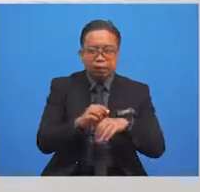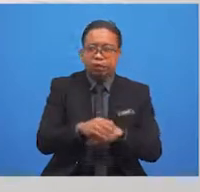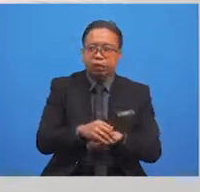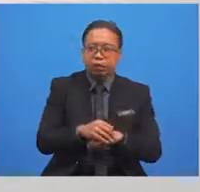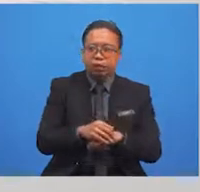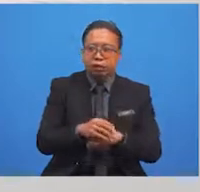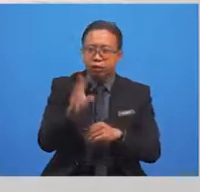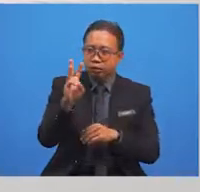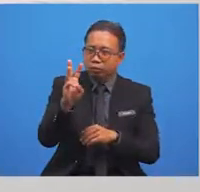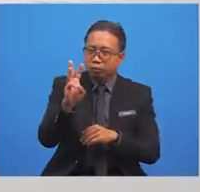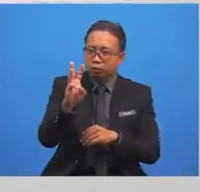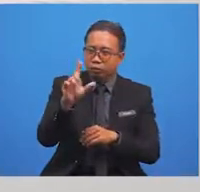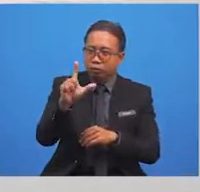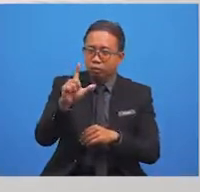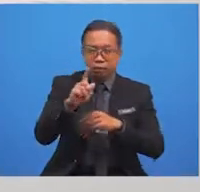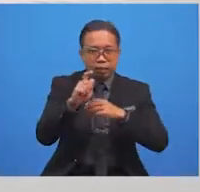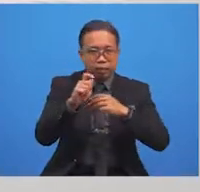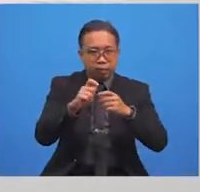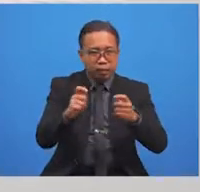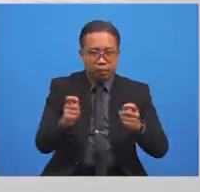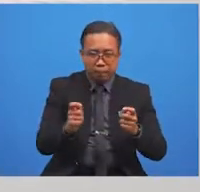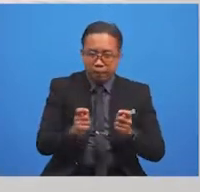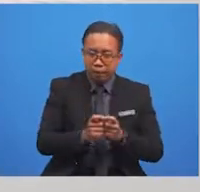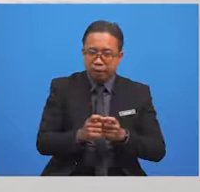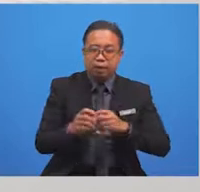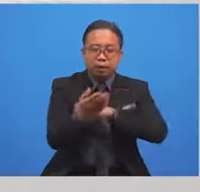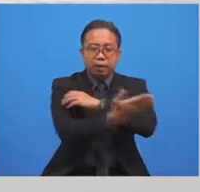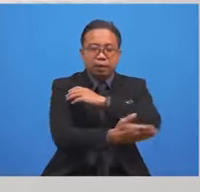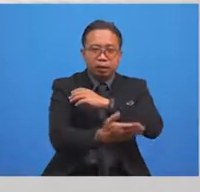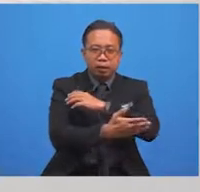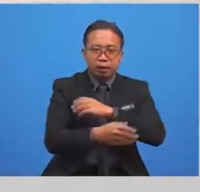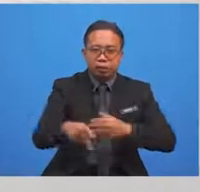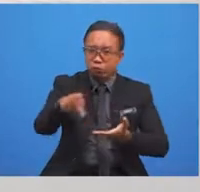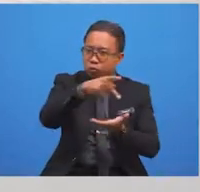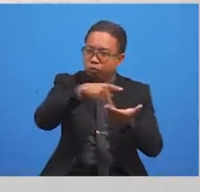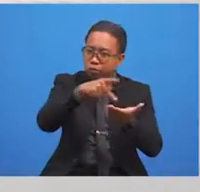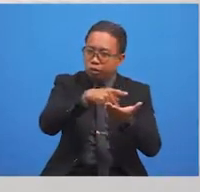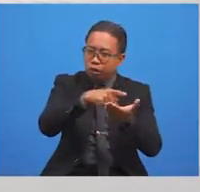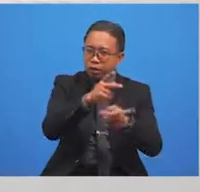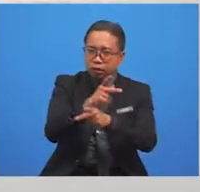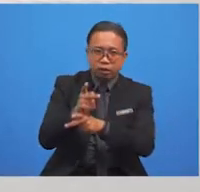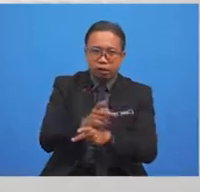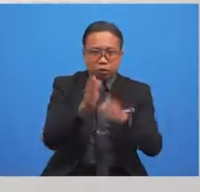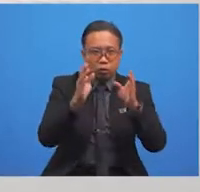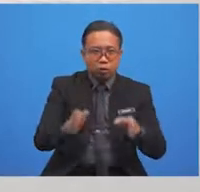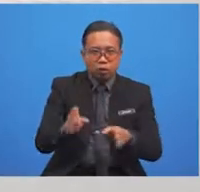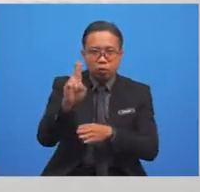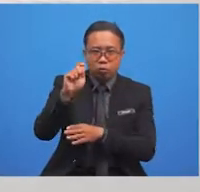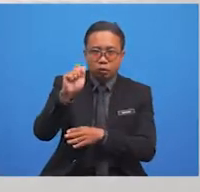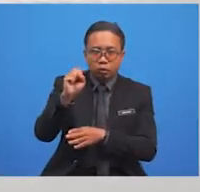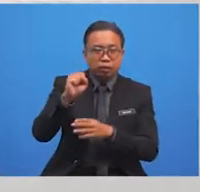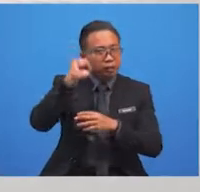Wildlife Sanctuary, Taman Negara Batang Air dan Pusat Pemulihan Orang Utan Sebiluk